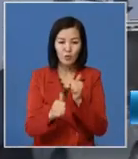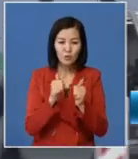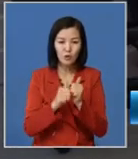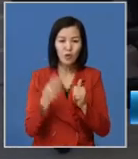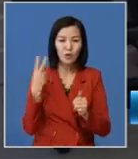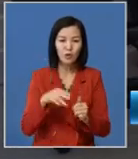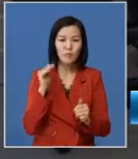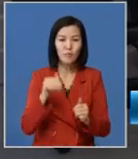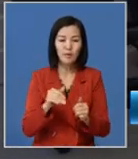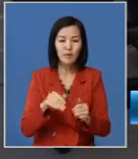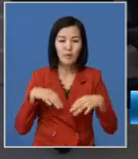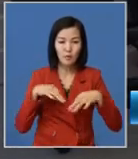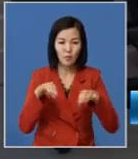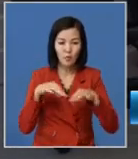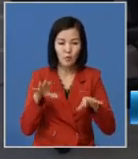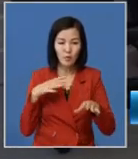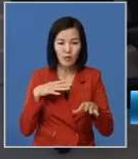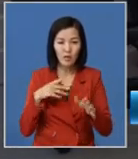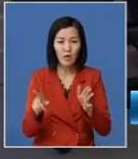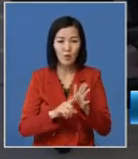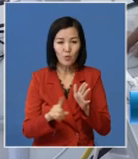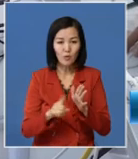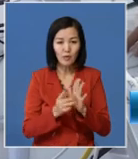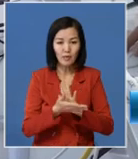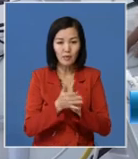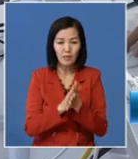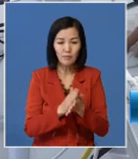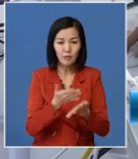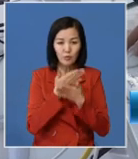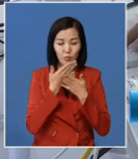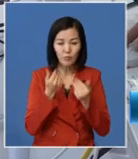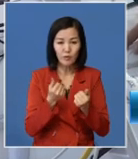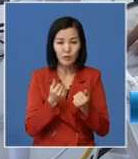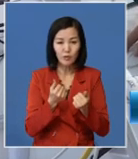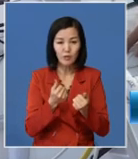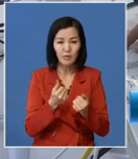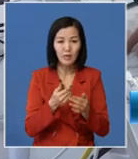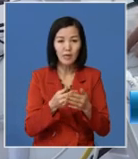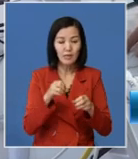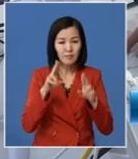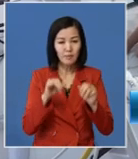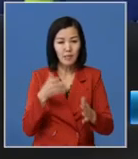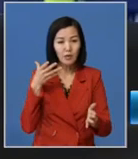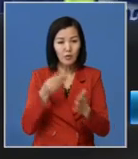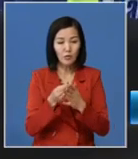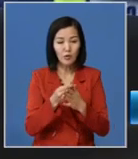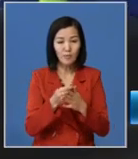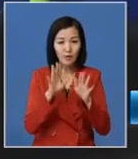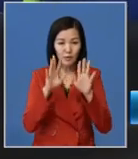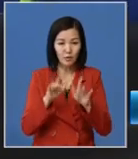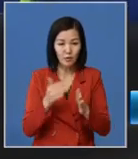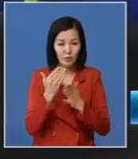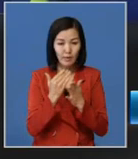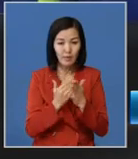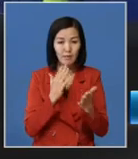аса көлік қатынайды екен. Мамандар қозғалыс кезінде кептеліс мәселесі болмас үшін арнайы төлем жүйесін енгізіп отыр. Ал жол бойындағы елді